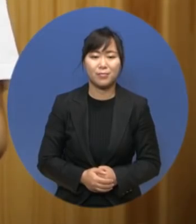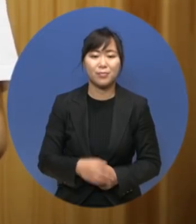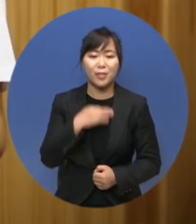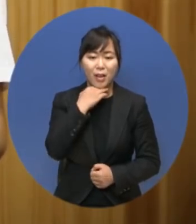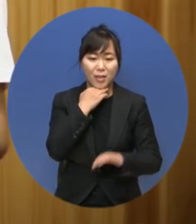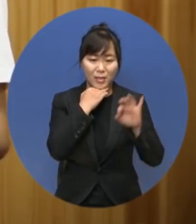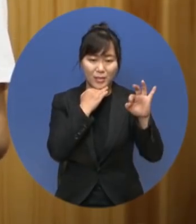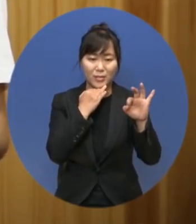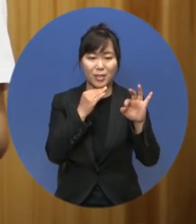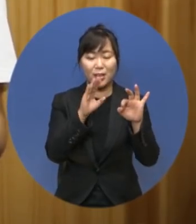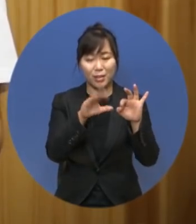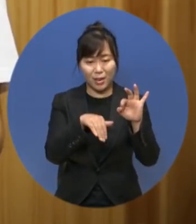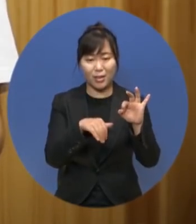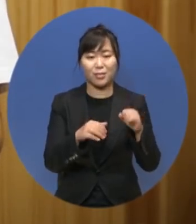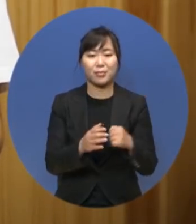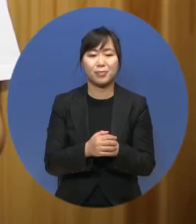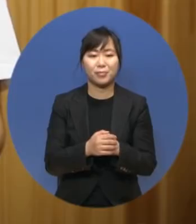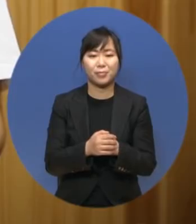때